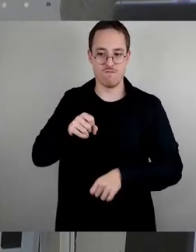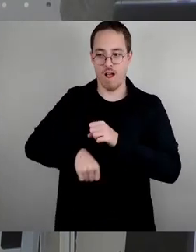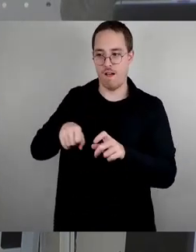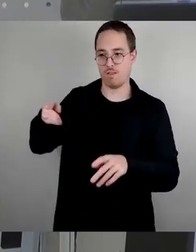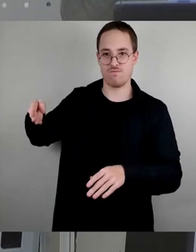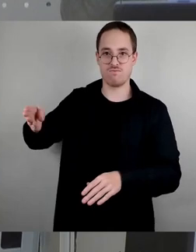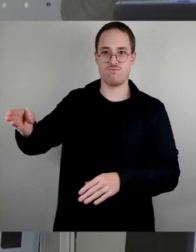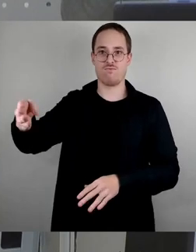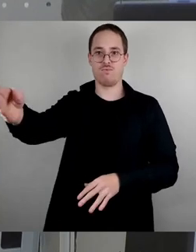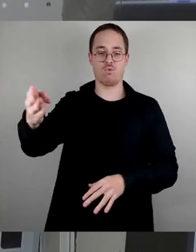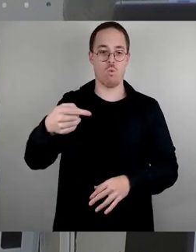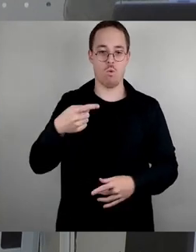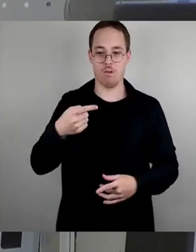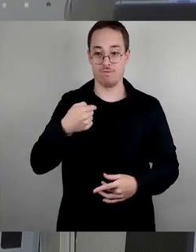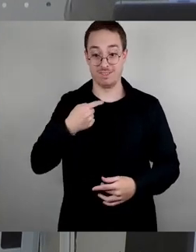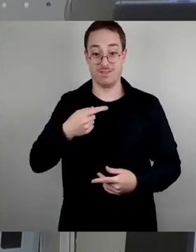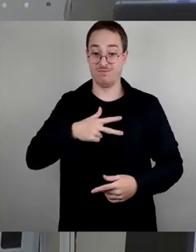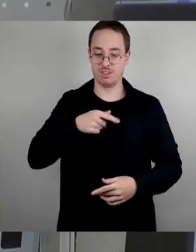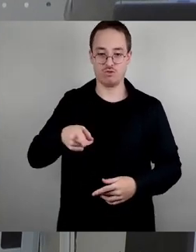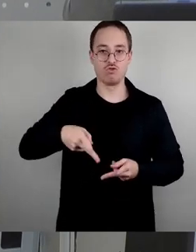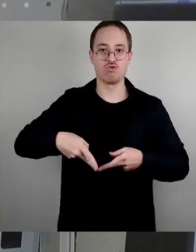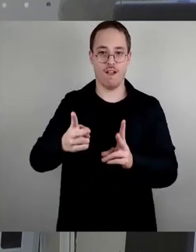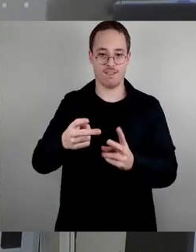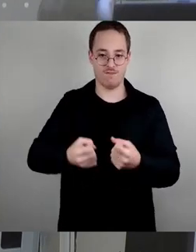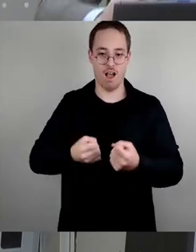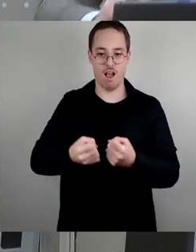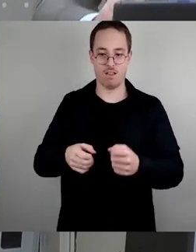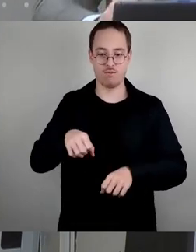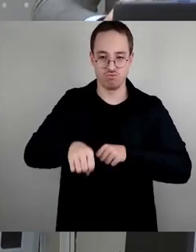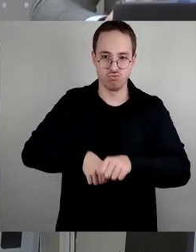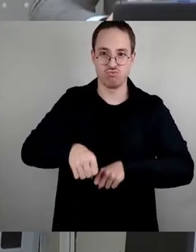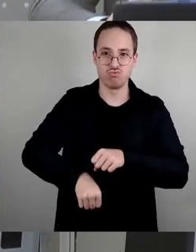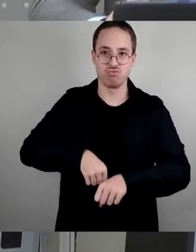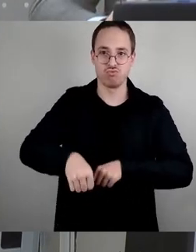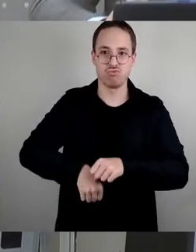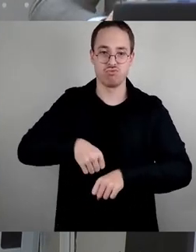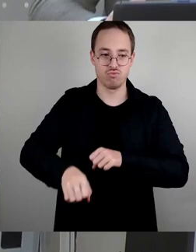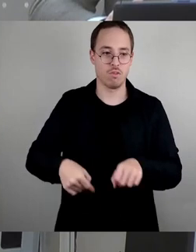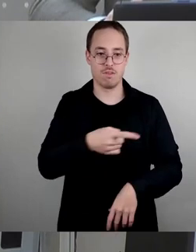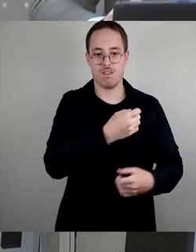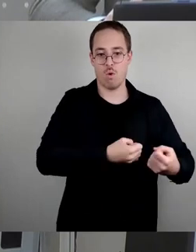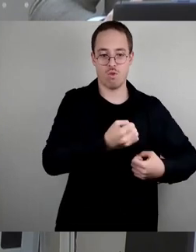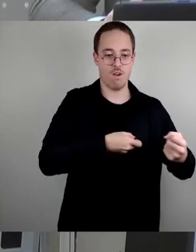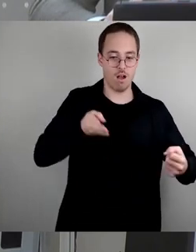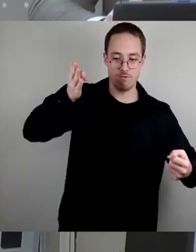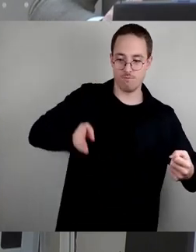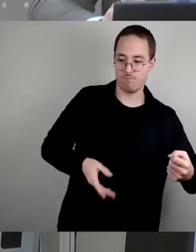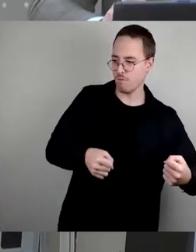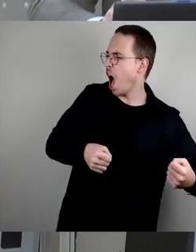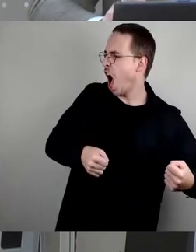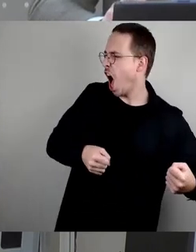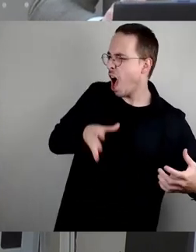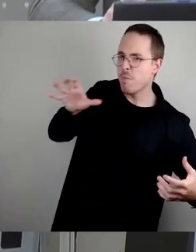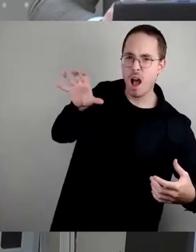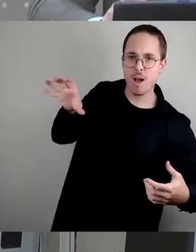das Fahrrad ein Straßenfahrzeug ist und kein Fußgängerersatz. Das heißt, wir erhöhen